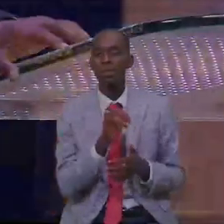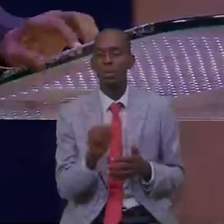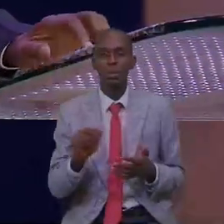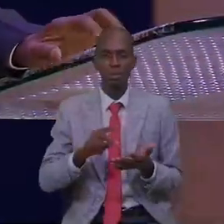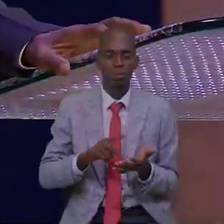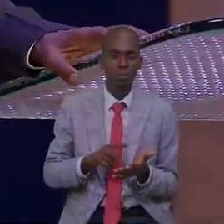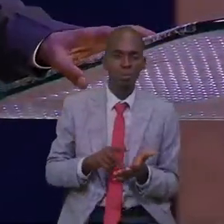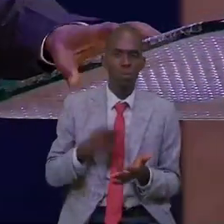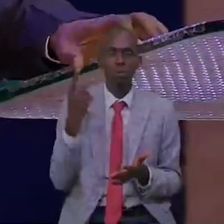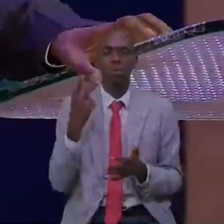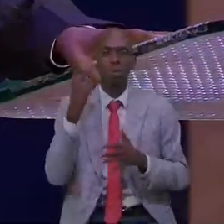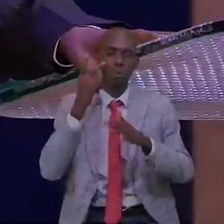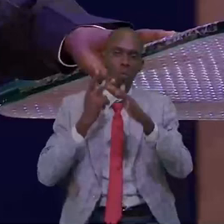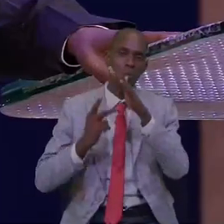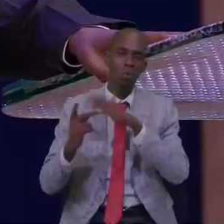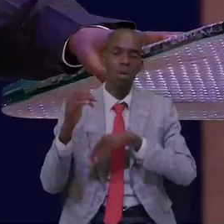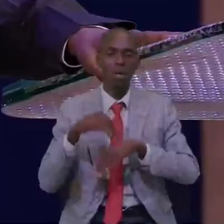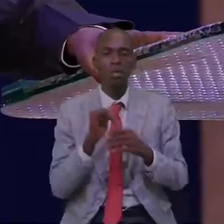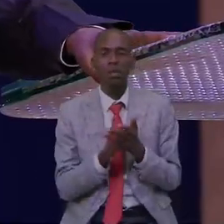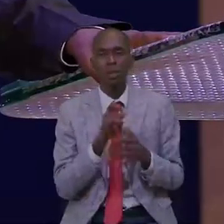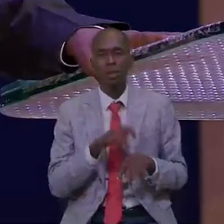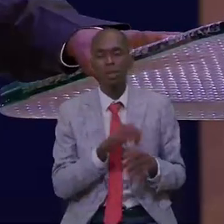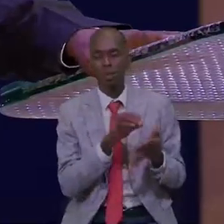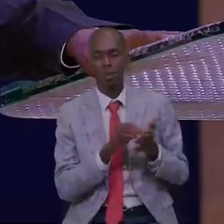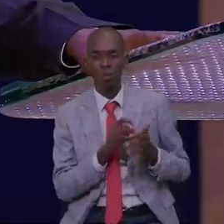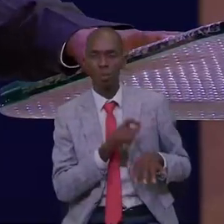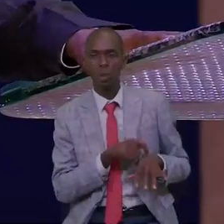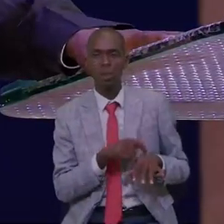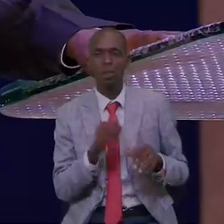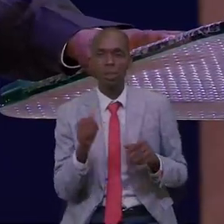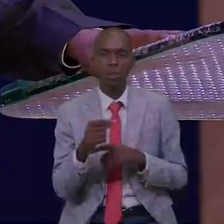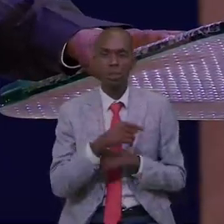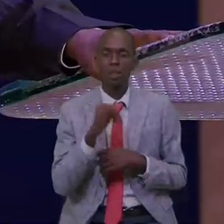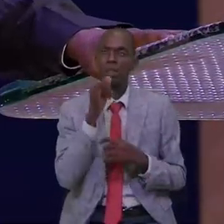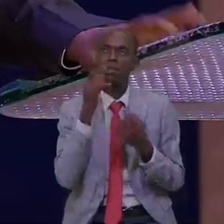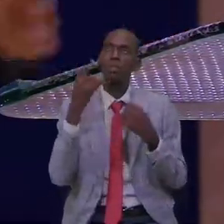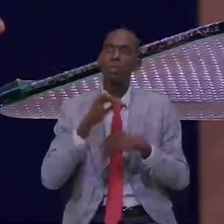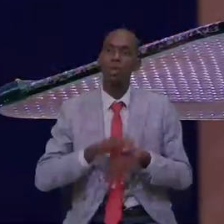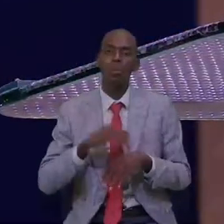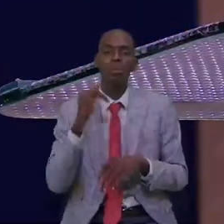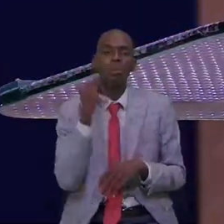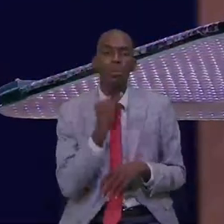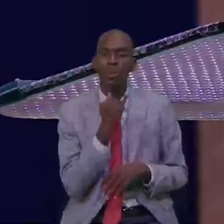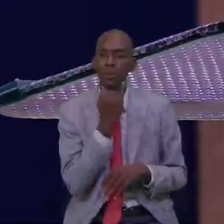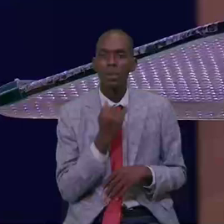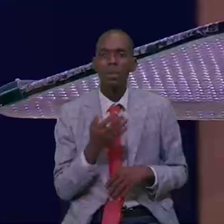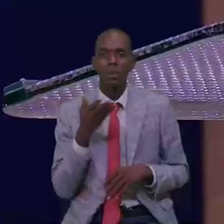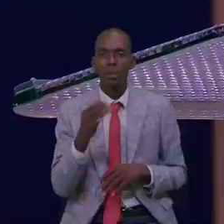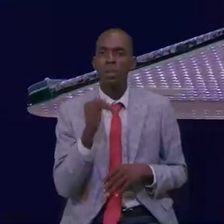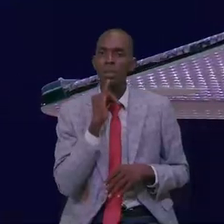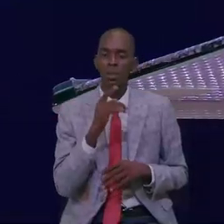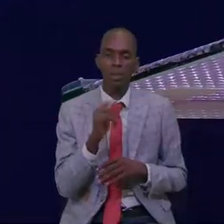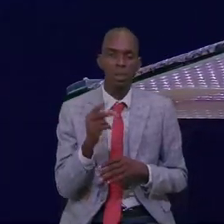Ça, c'est une double prophétie. En ce temps, à leur époque, un jour viendra sur eux une